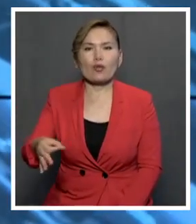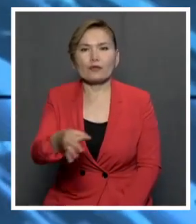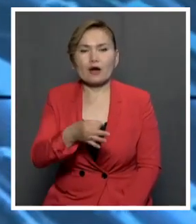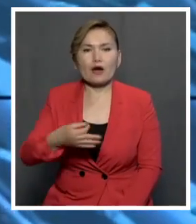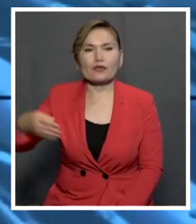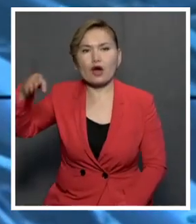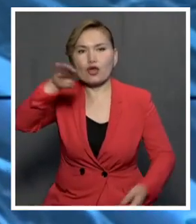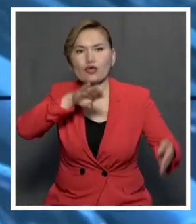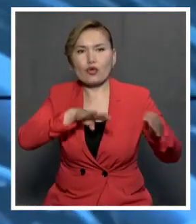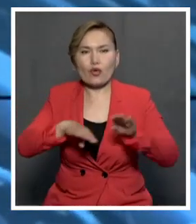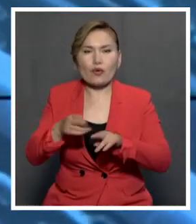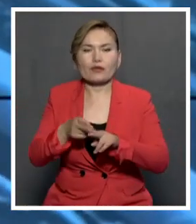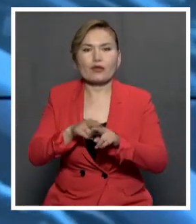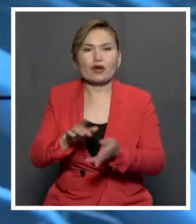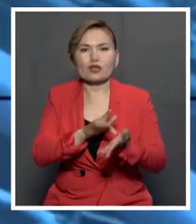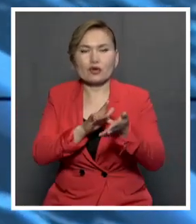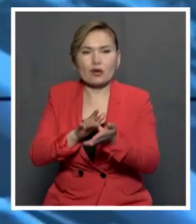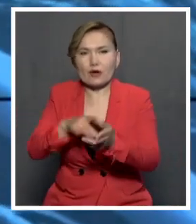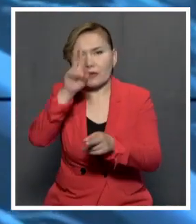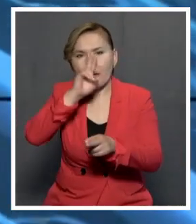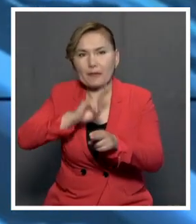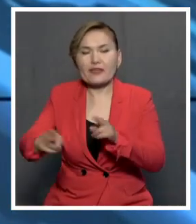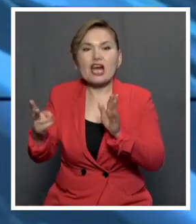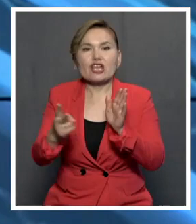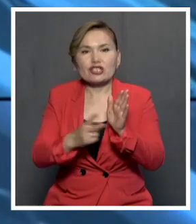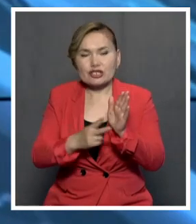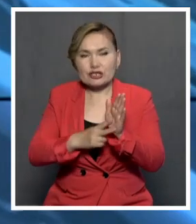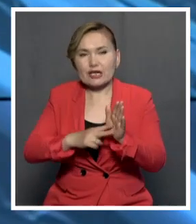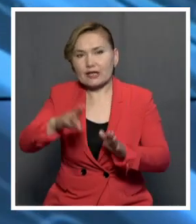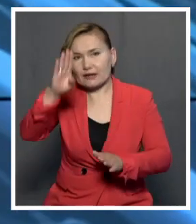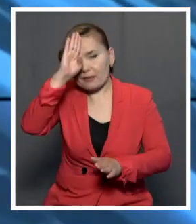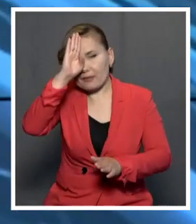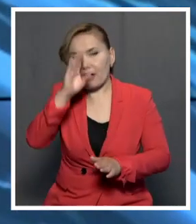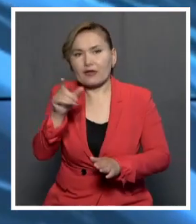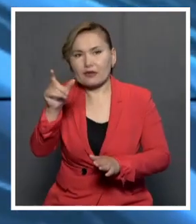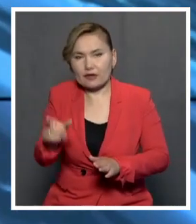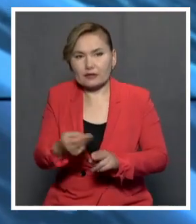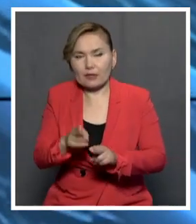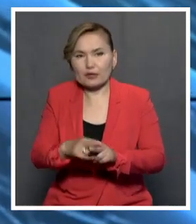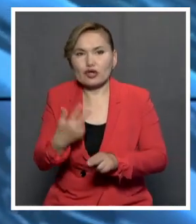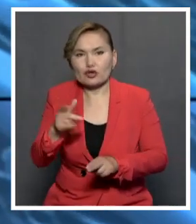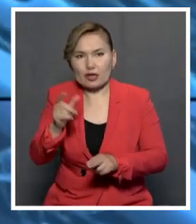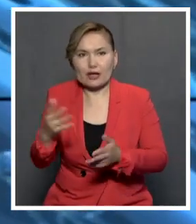Түркістан облысында тауға шығып, із-түзсіз жоғалып кеткен жеті туристтің үшеуі Өгемтау шатқалынан табылды.